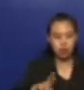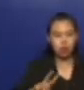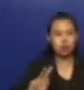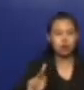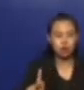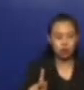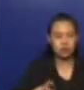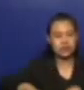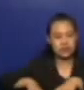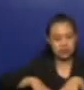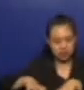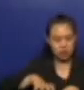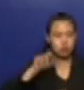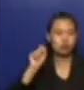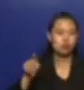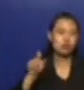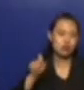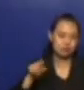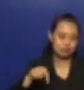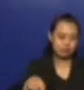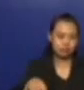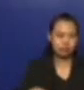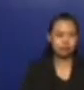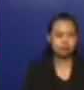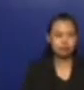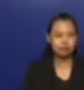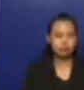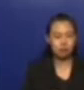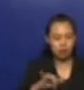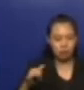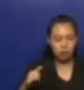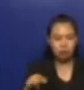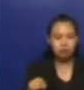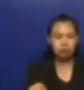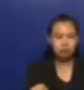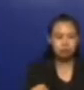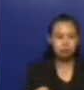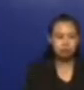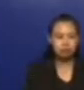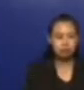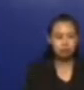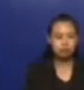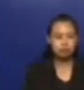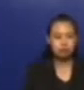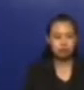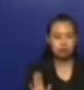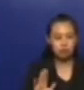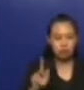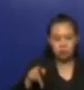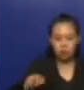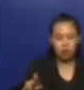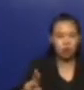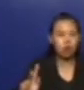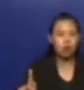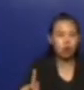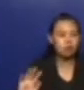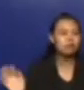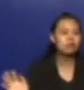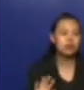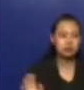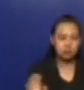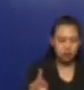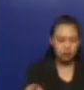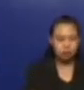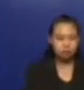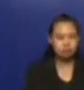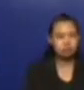ริหารในสถานการณ์ฉุกเฉินเนี่ยบางเรื่องมันไม่ใช่พ.ร.ก.บริหารสถาน